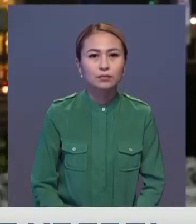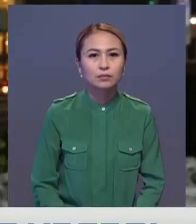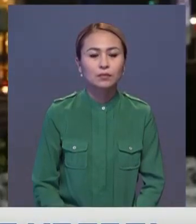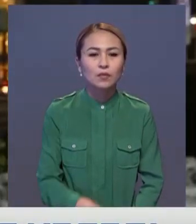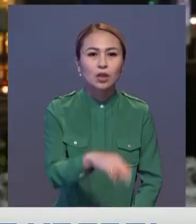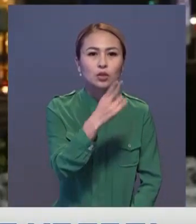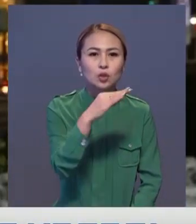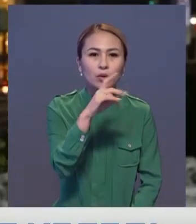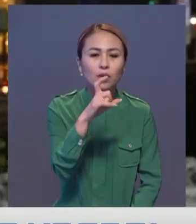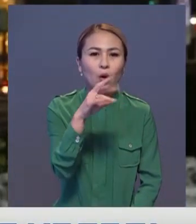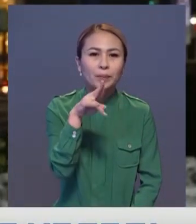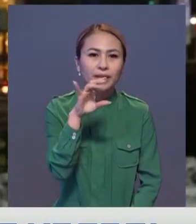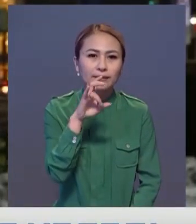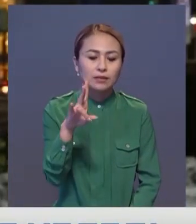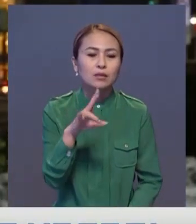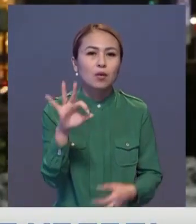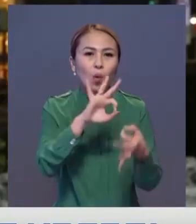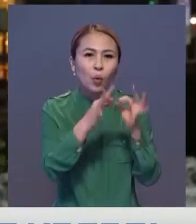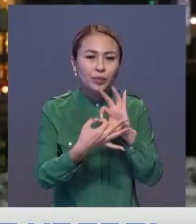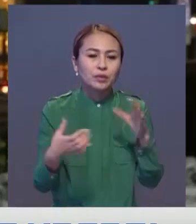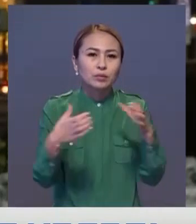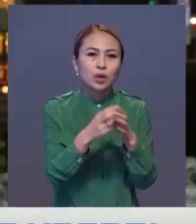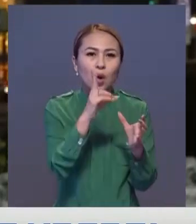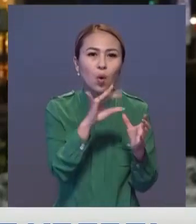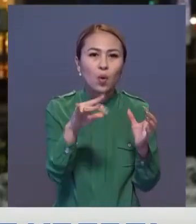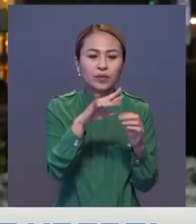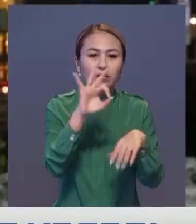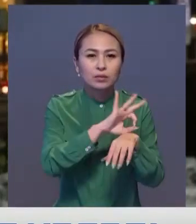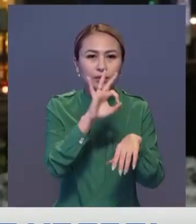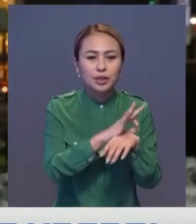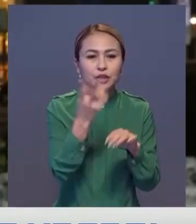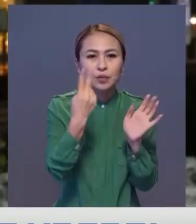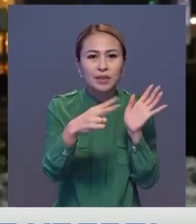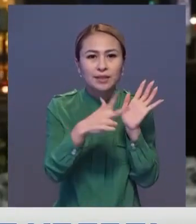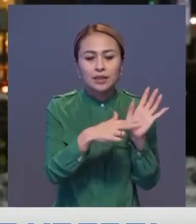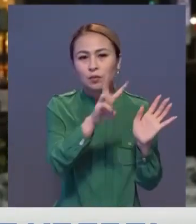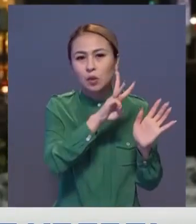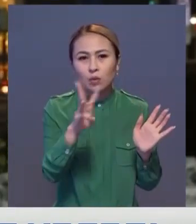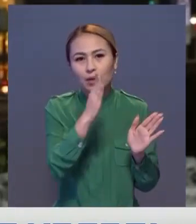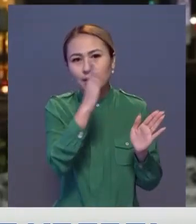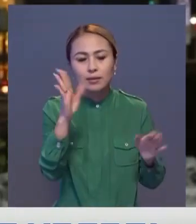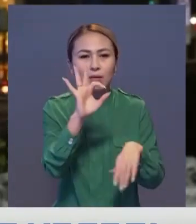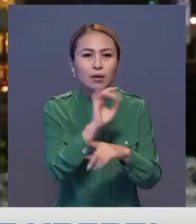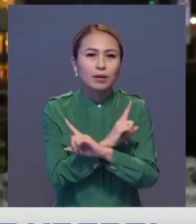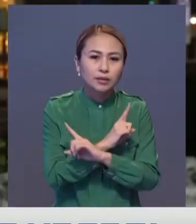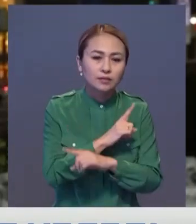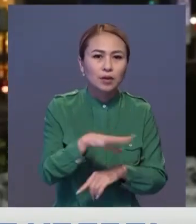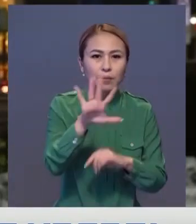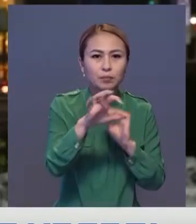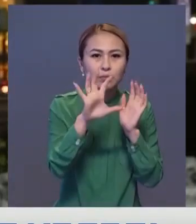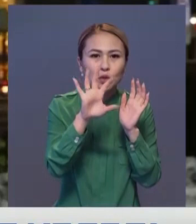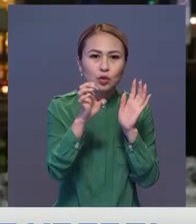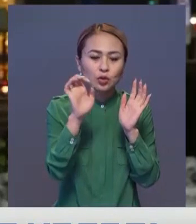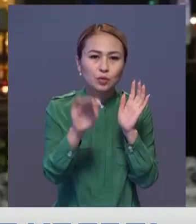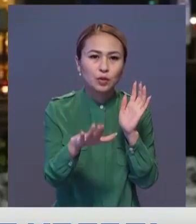Джон Хопкинс университетінің мәліметі бойынша ақштағы COVID-пен ауырғандардың саны 28 миллионнан асып, қайтыс болғандар 500 мыңға